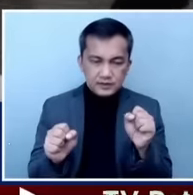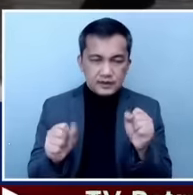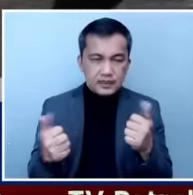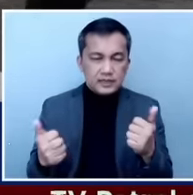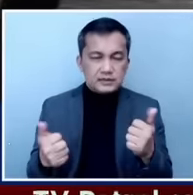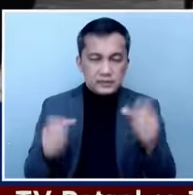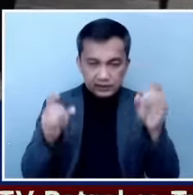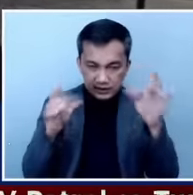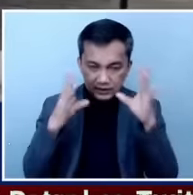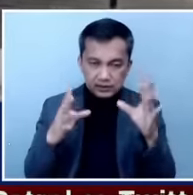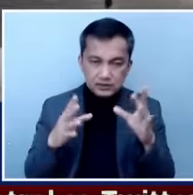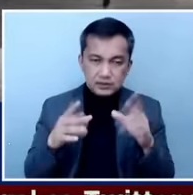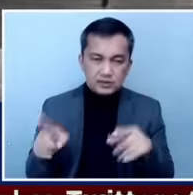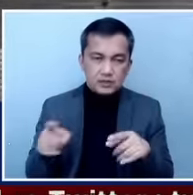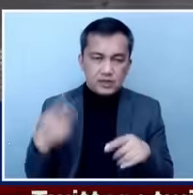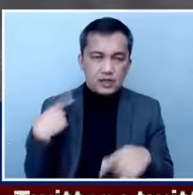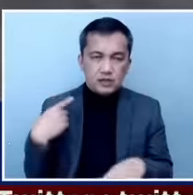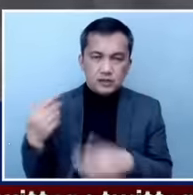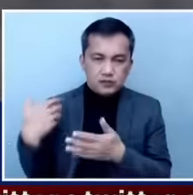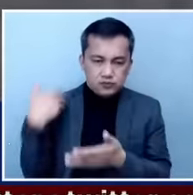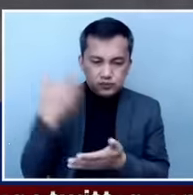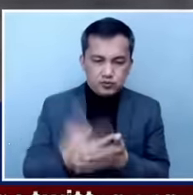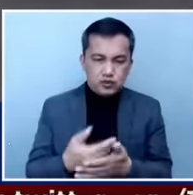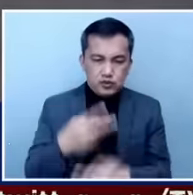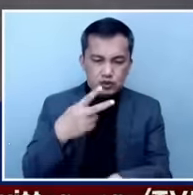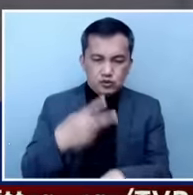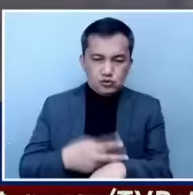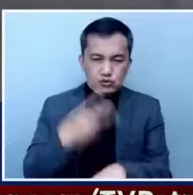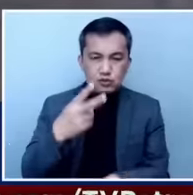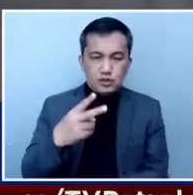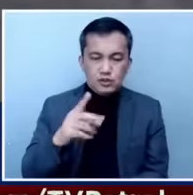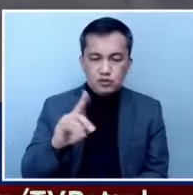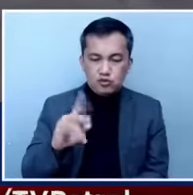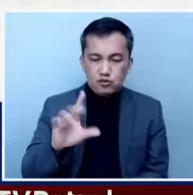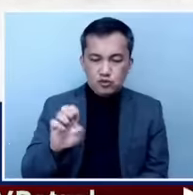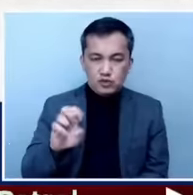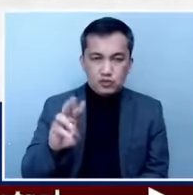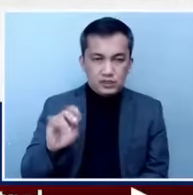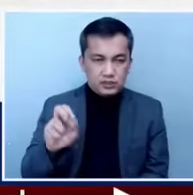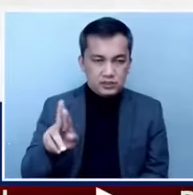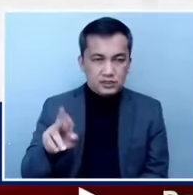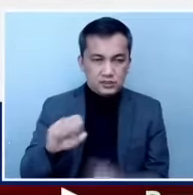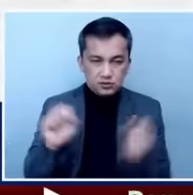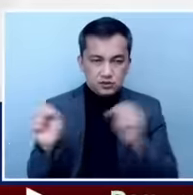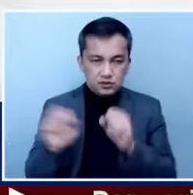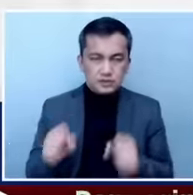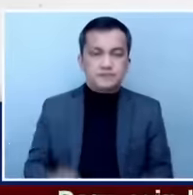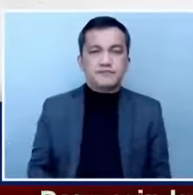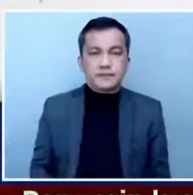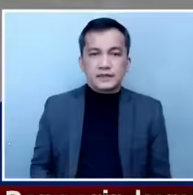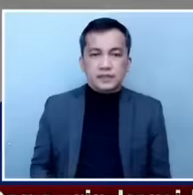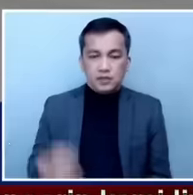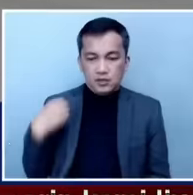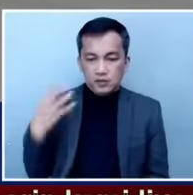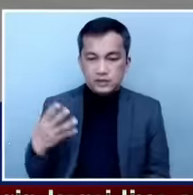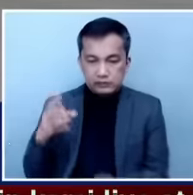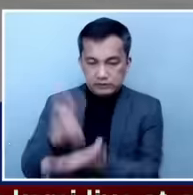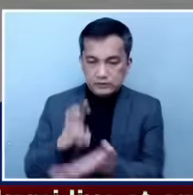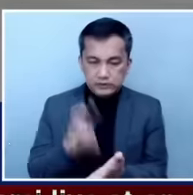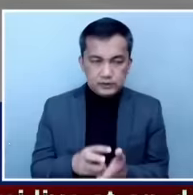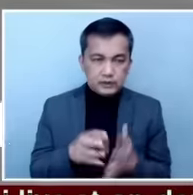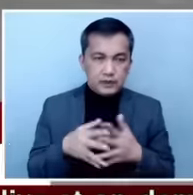lalo na sa parating na double winter storm. Ayon naman sa mga opisyal sa iba't ibang parte ng Amerika,